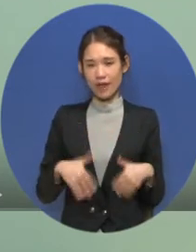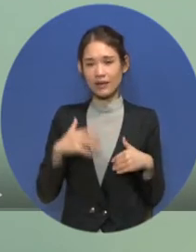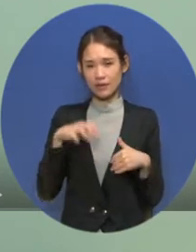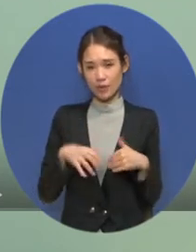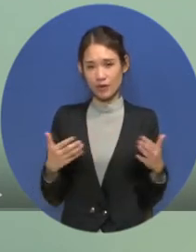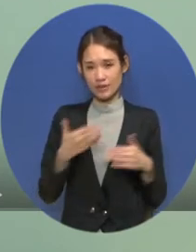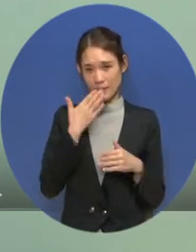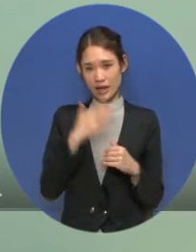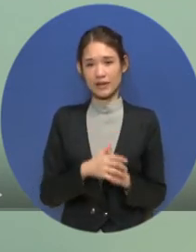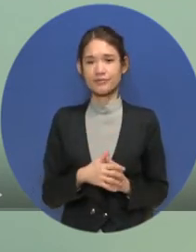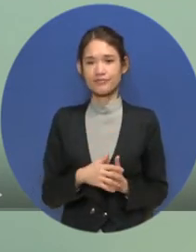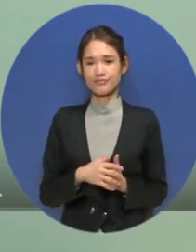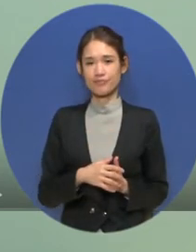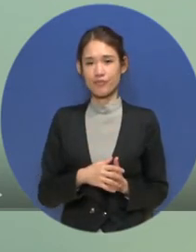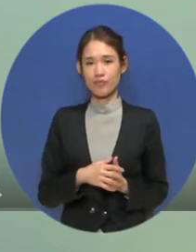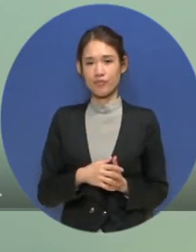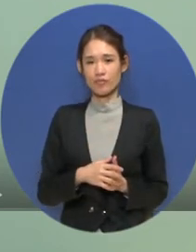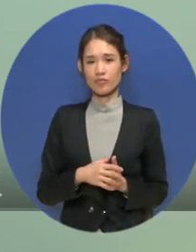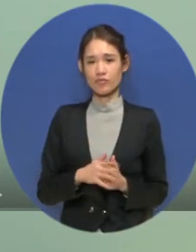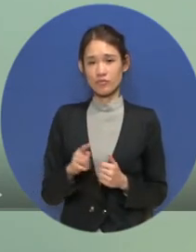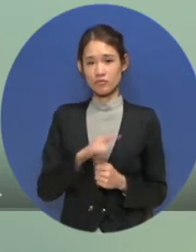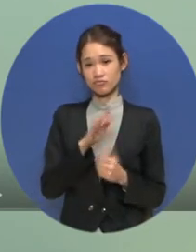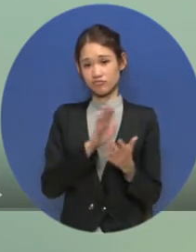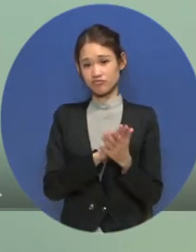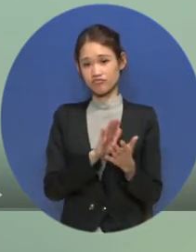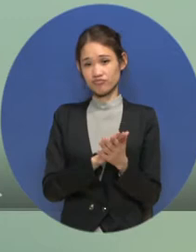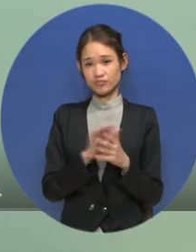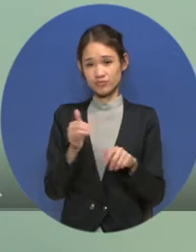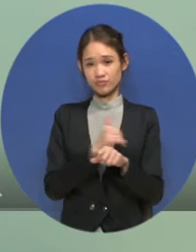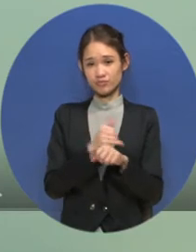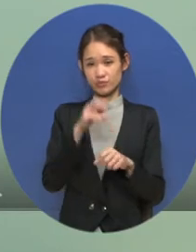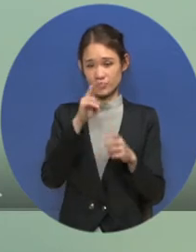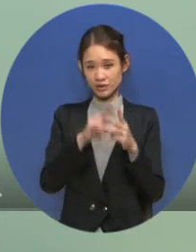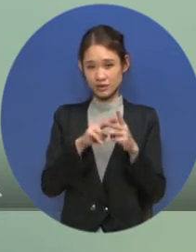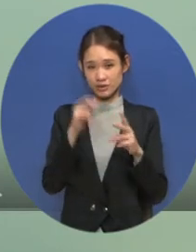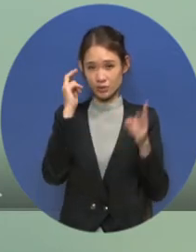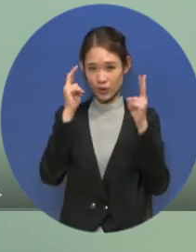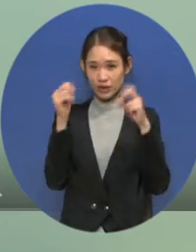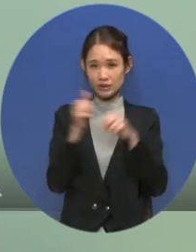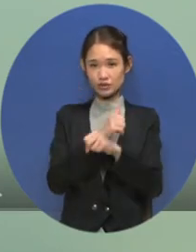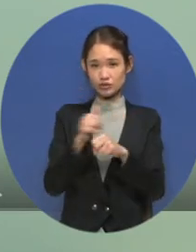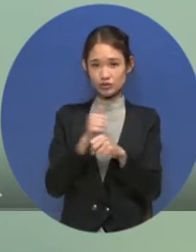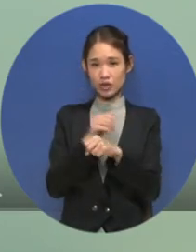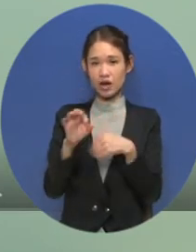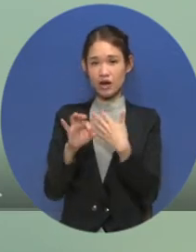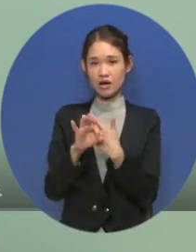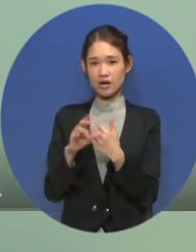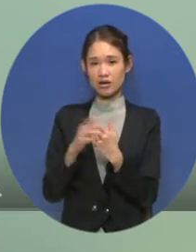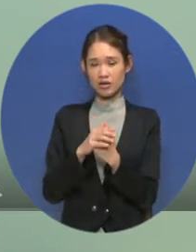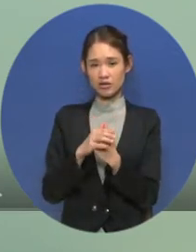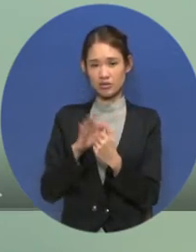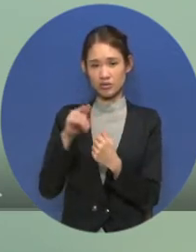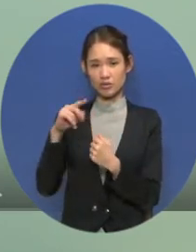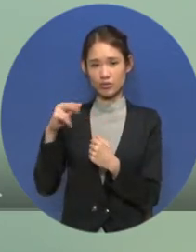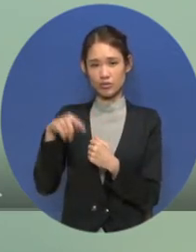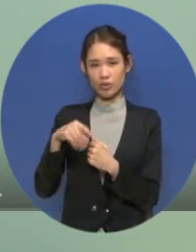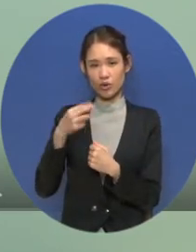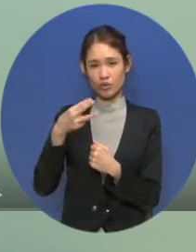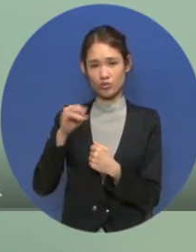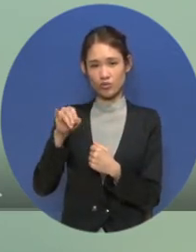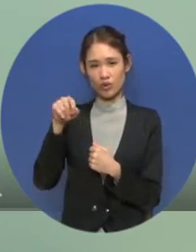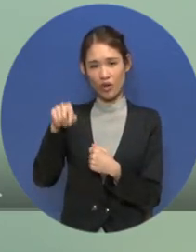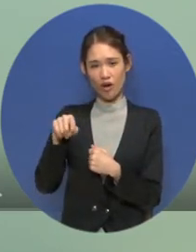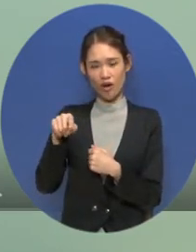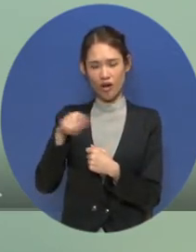되었고요. 뭐 이 친구들은 출퇴근할 때 이제 자원순환센터에서는 출퇴근을 하려면